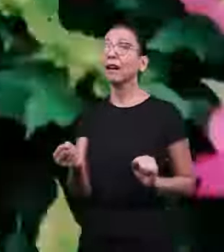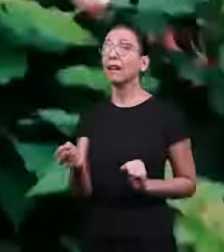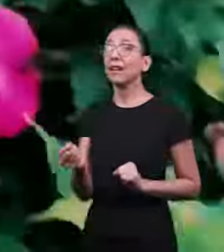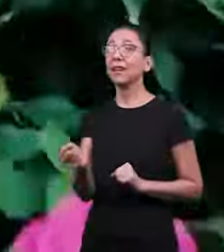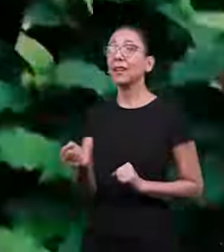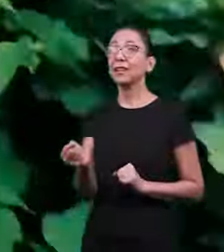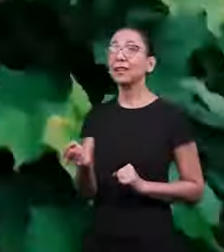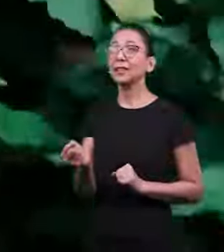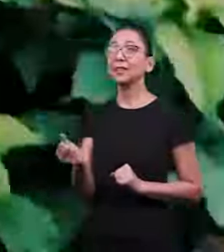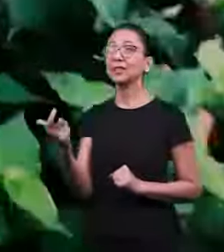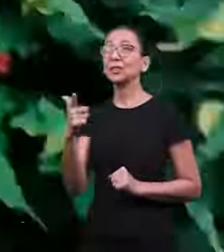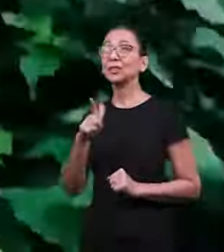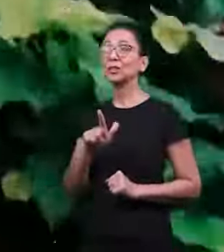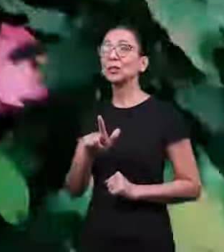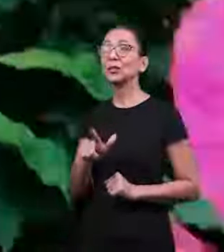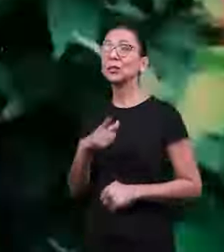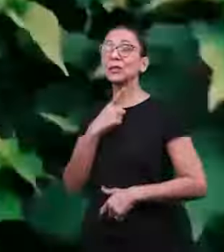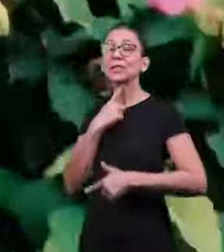жизнь.